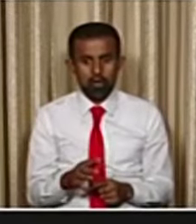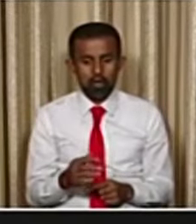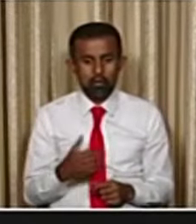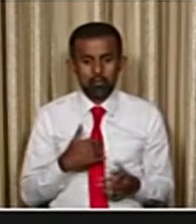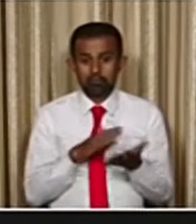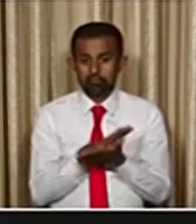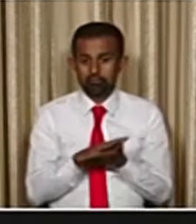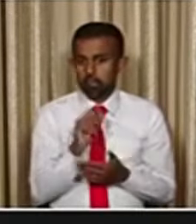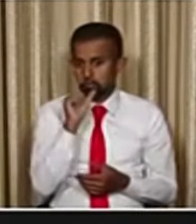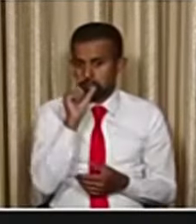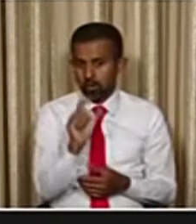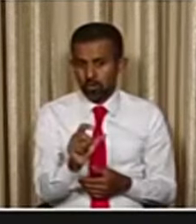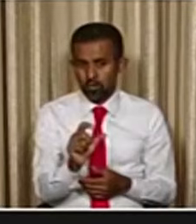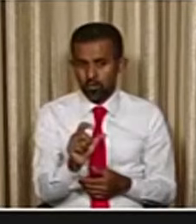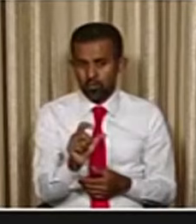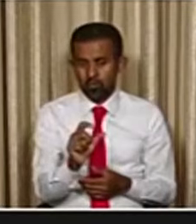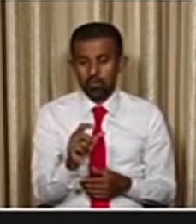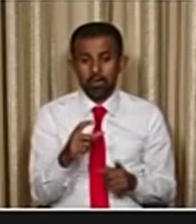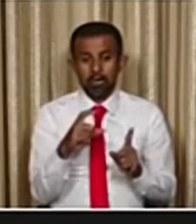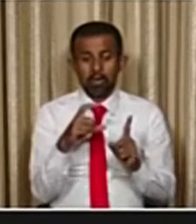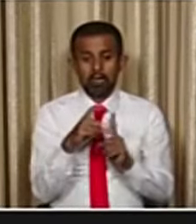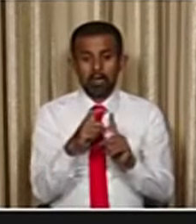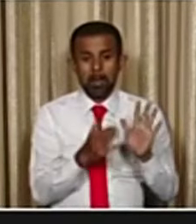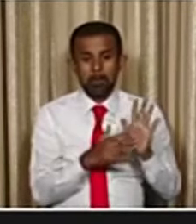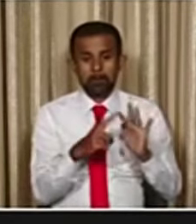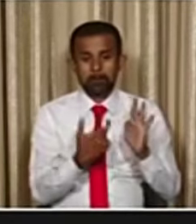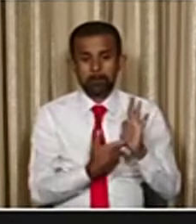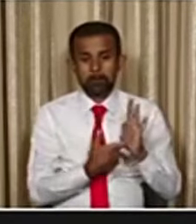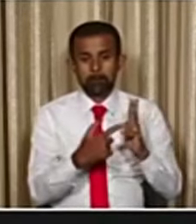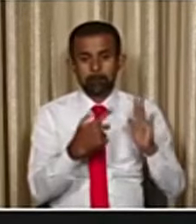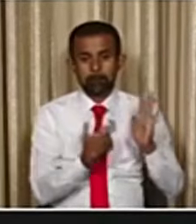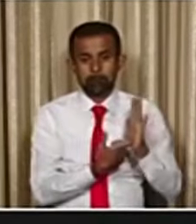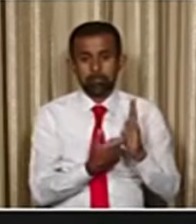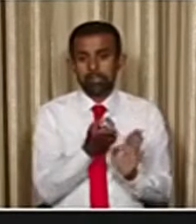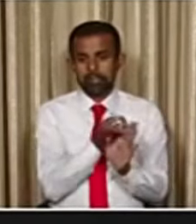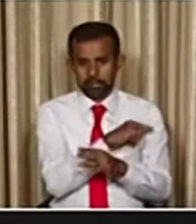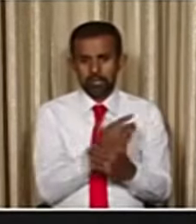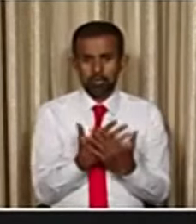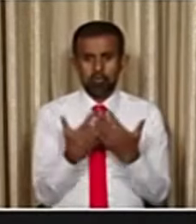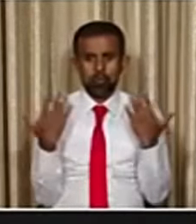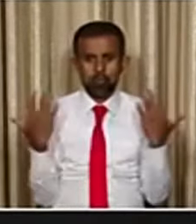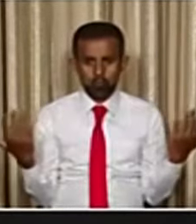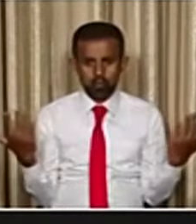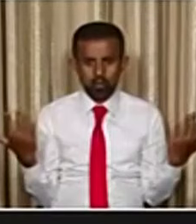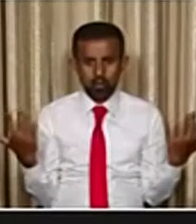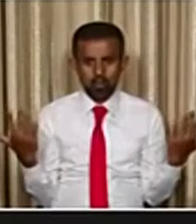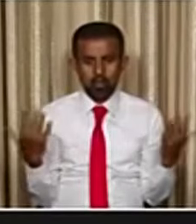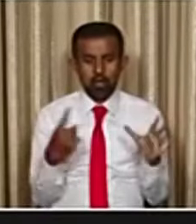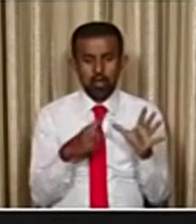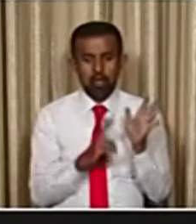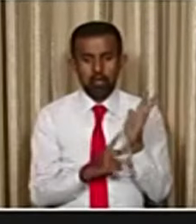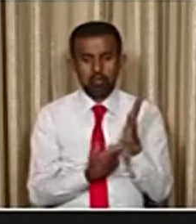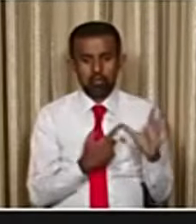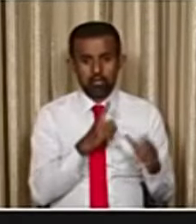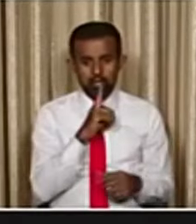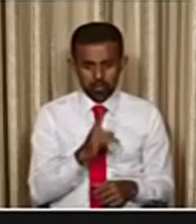අපි අවධානය යොමු කරන්න ඕනේ. මම මේ ඩේලි මිර පුවත්පතේ ඊයේ පුවත්පතේ අනුර කුමාර දිසානායක මහත්මයා